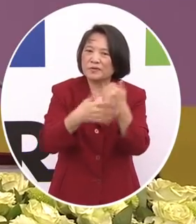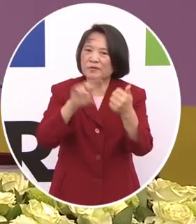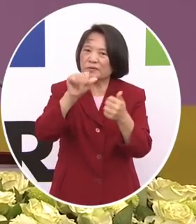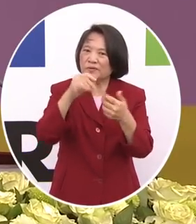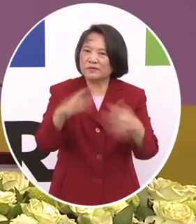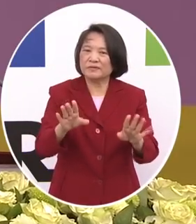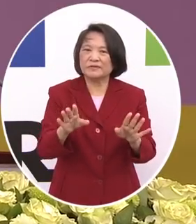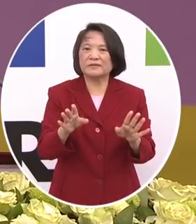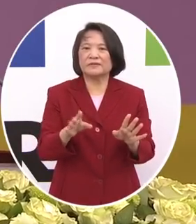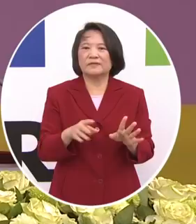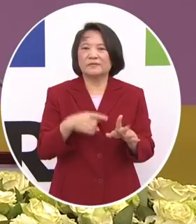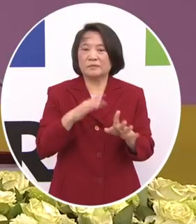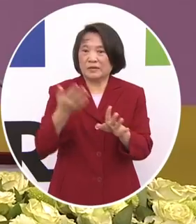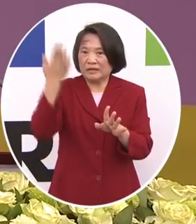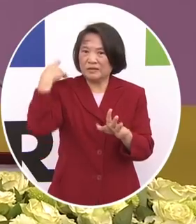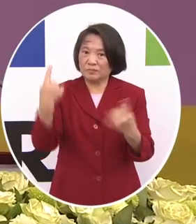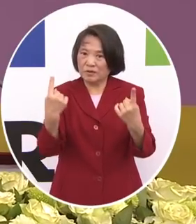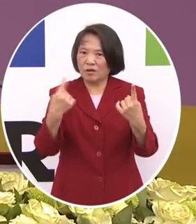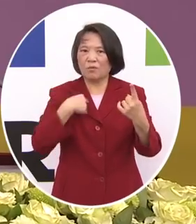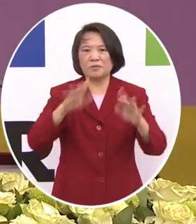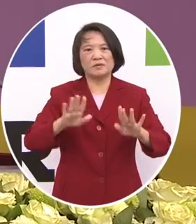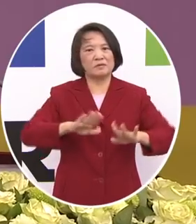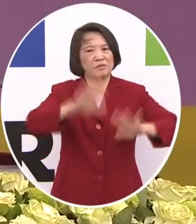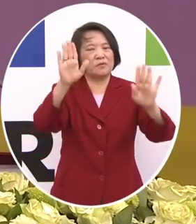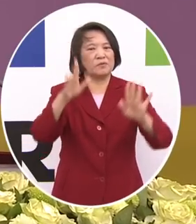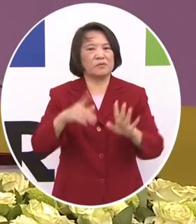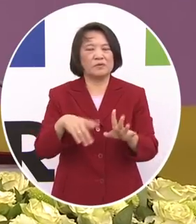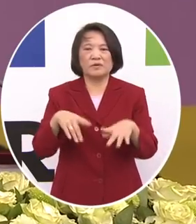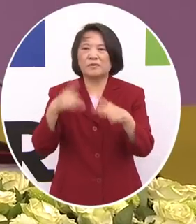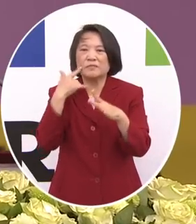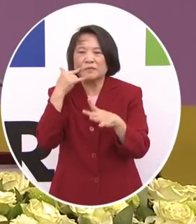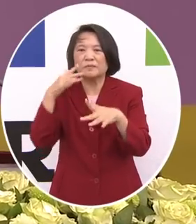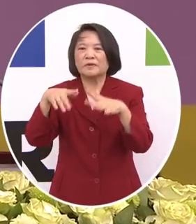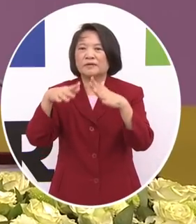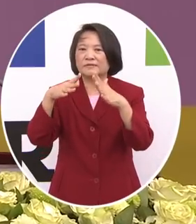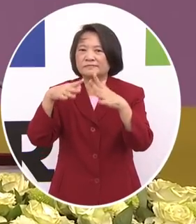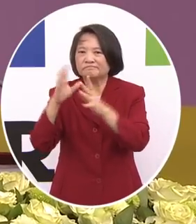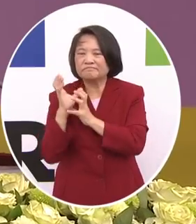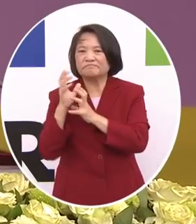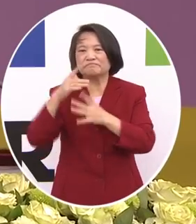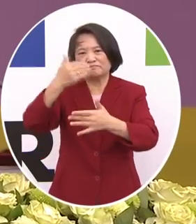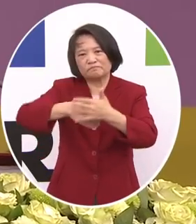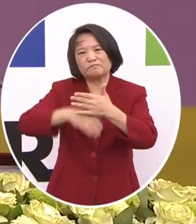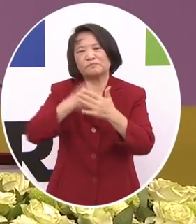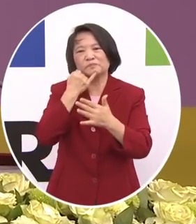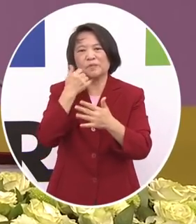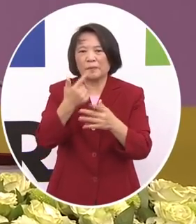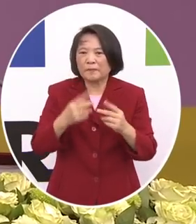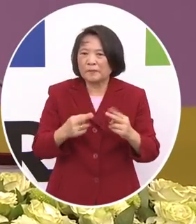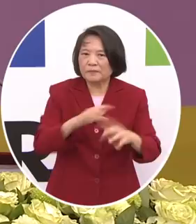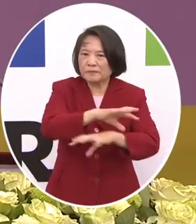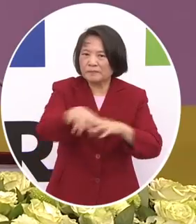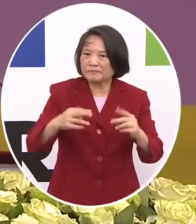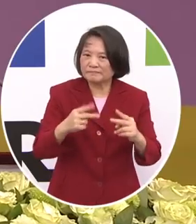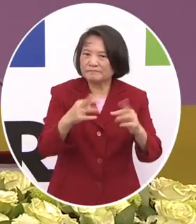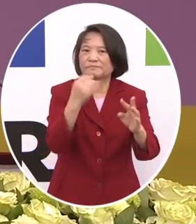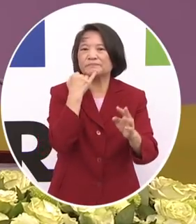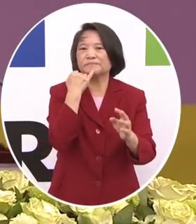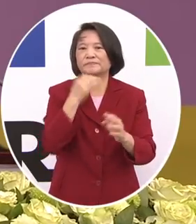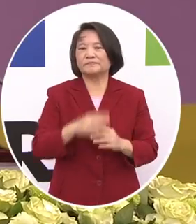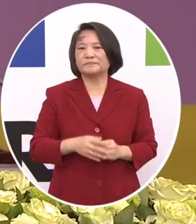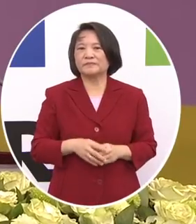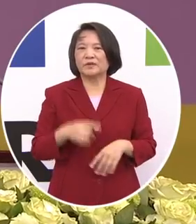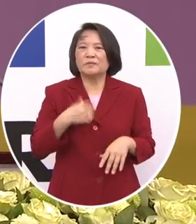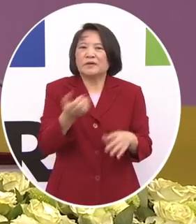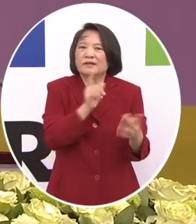目标很清楚，减轻家长的负担，生育率就有机会改善。大家所关